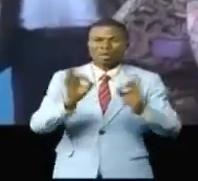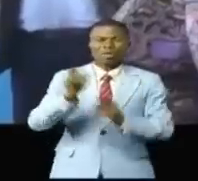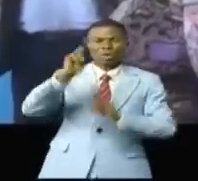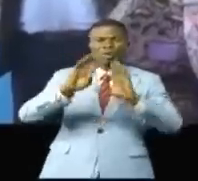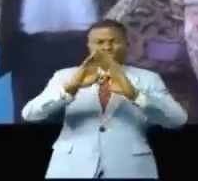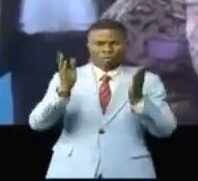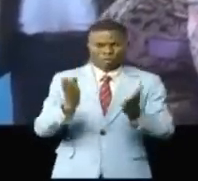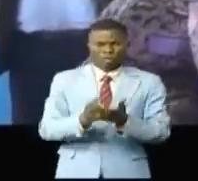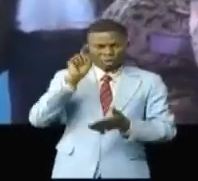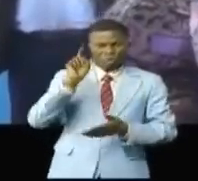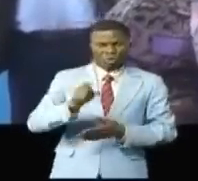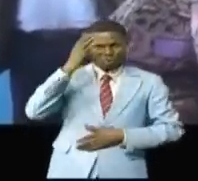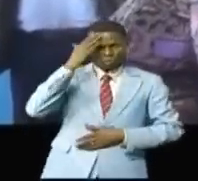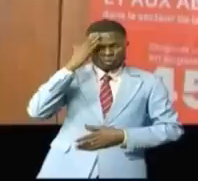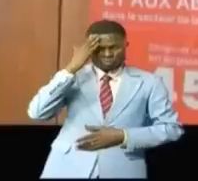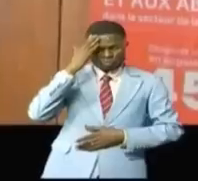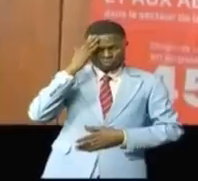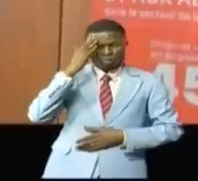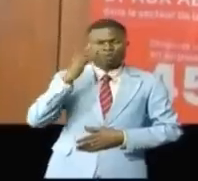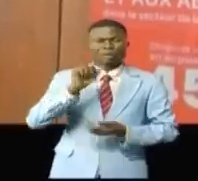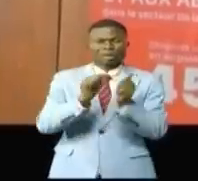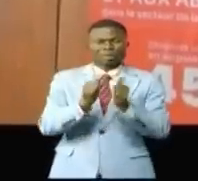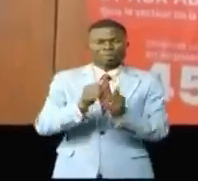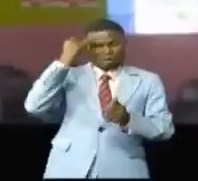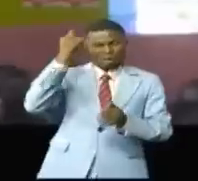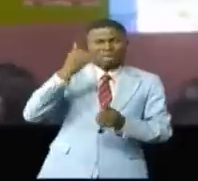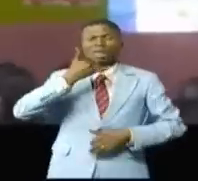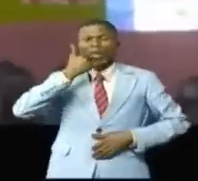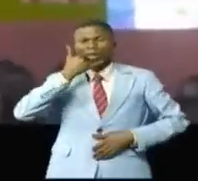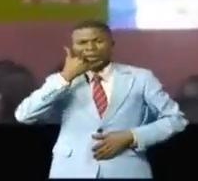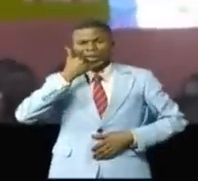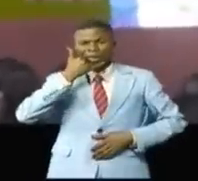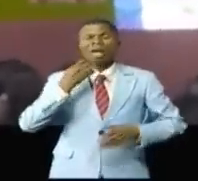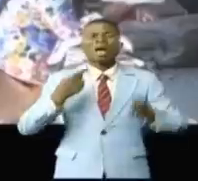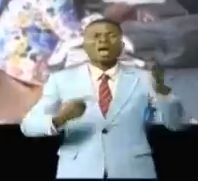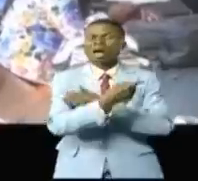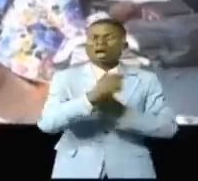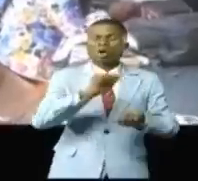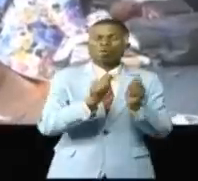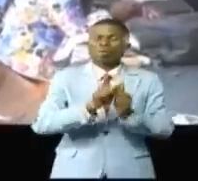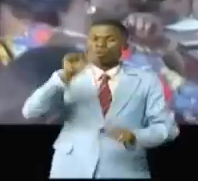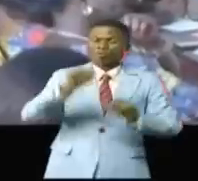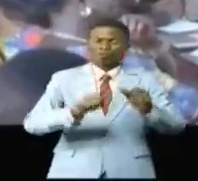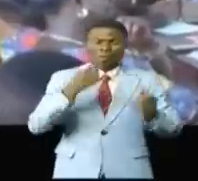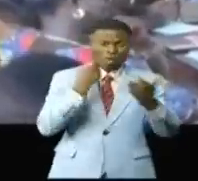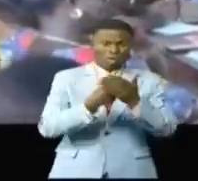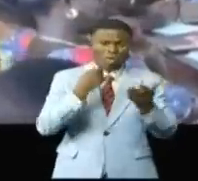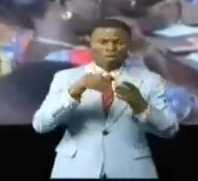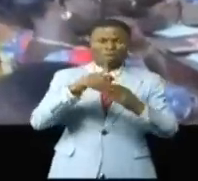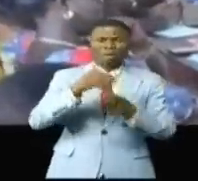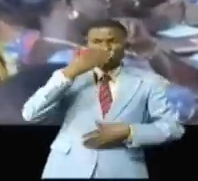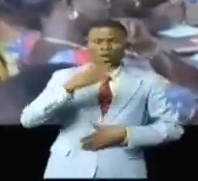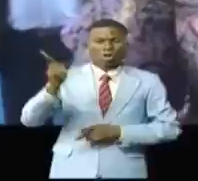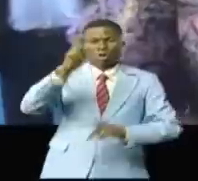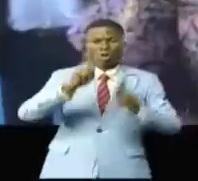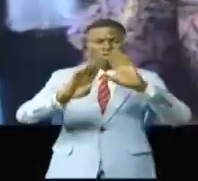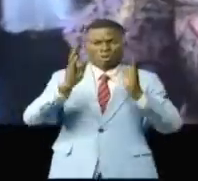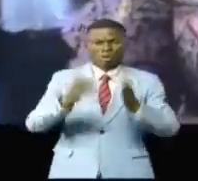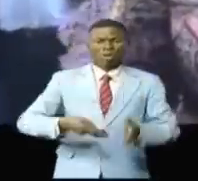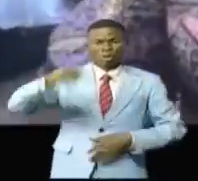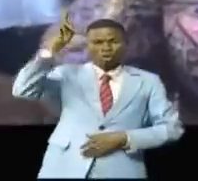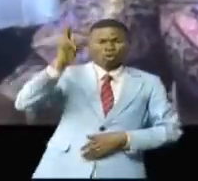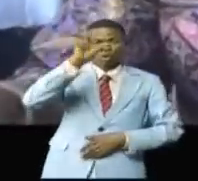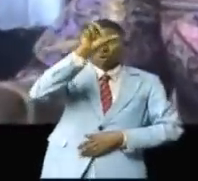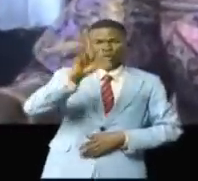population doit tenir à bras les corps cette ligne verte en dénonçant toutes sortes de fraudes. La population du